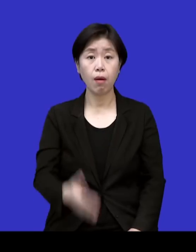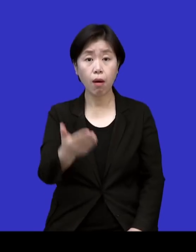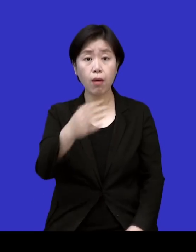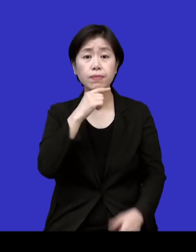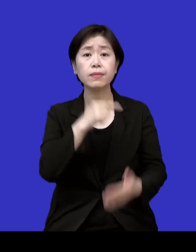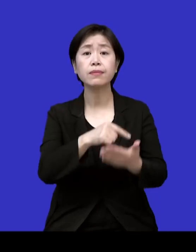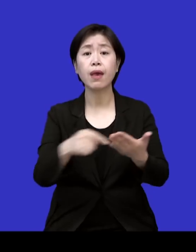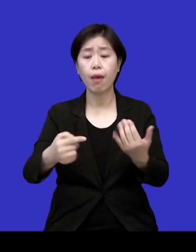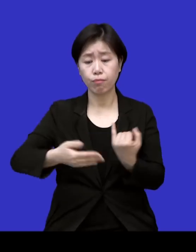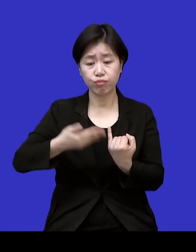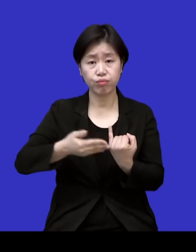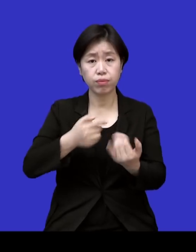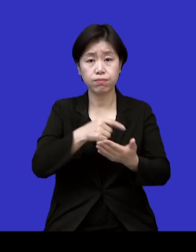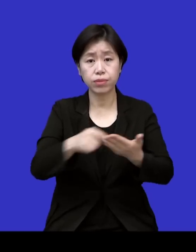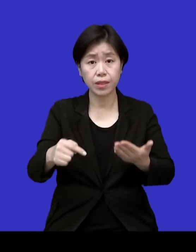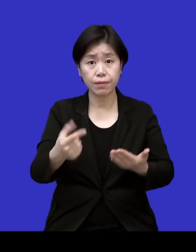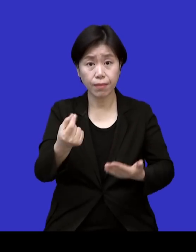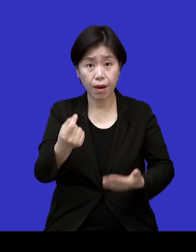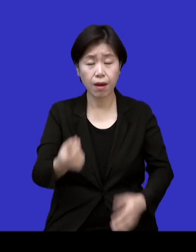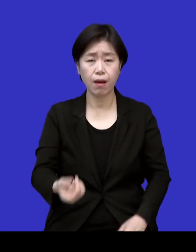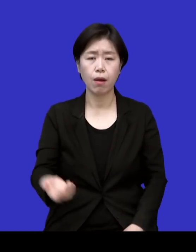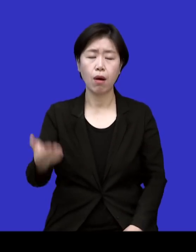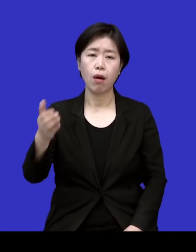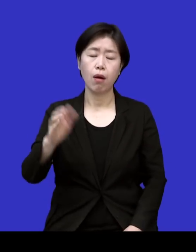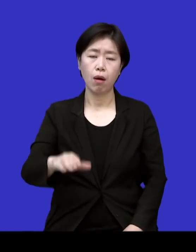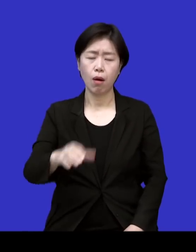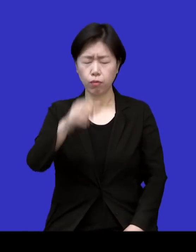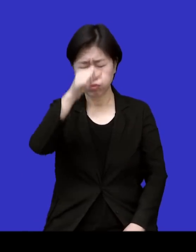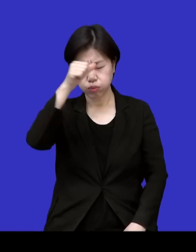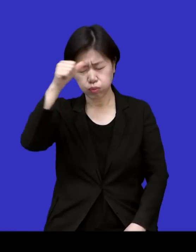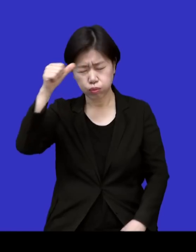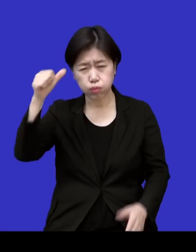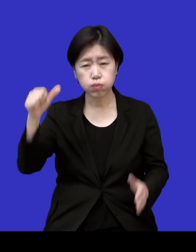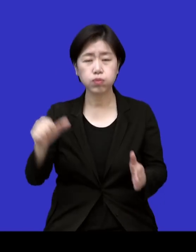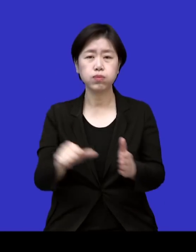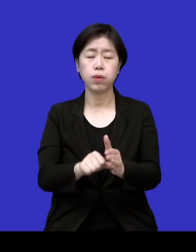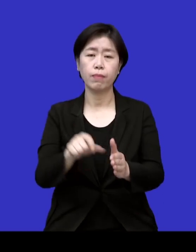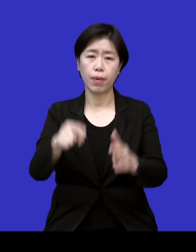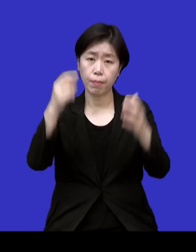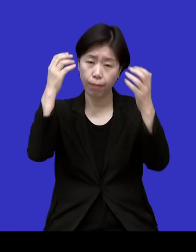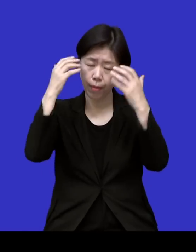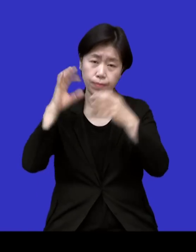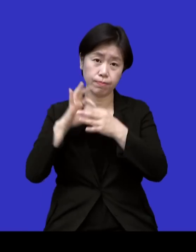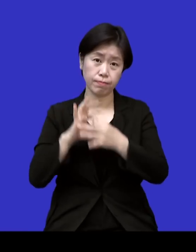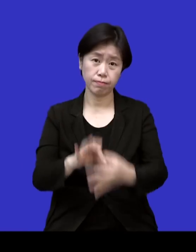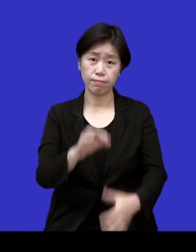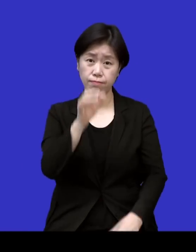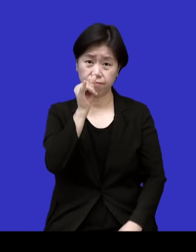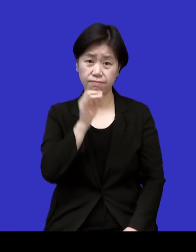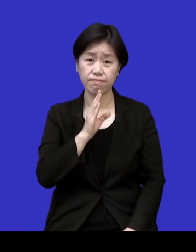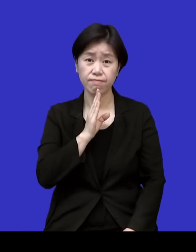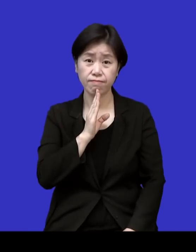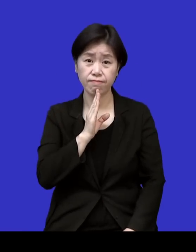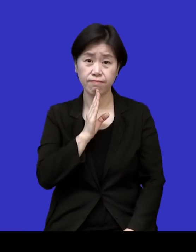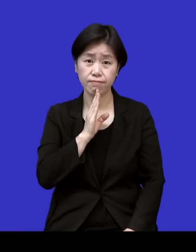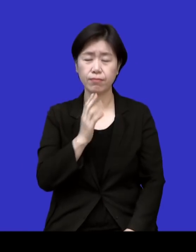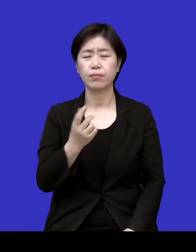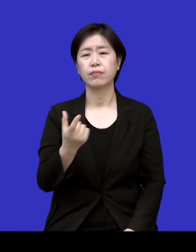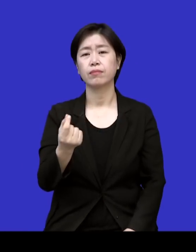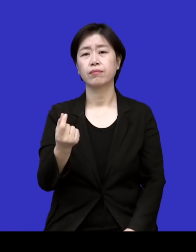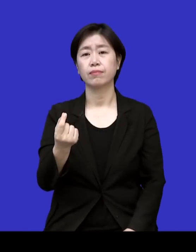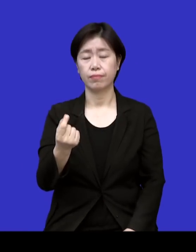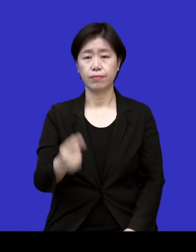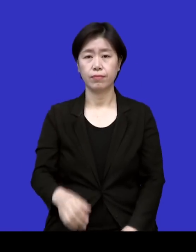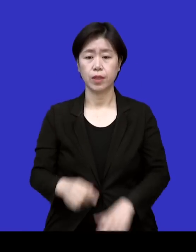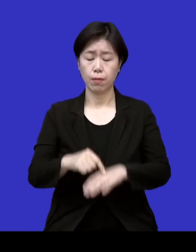네, 맞아요. 그러니까 지금 오죽하면 이걸 껍데기라고 표현을 했겠어요. 네네. 그러니까 그게 이게 속으로 예. 막 골마요. 골마요? 그러니까 속에서